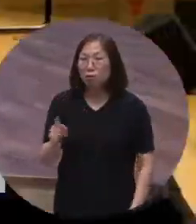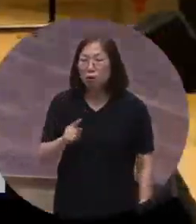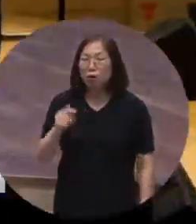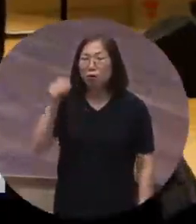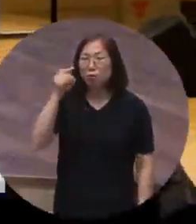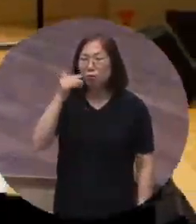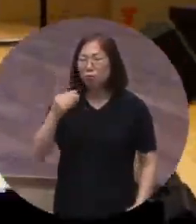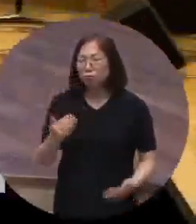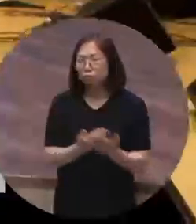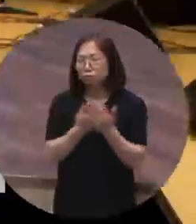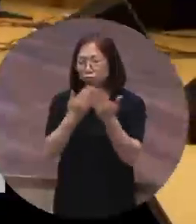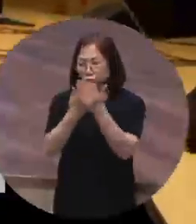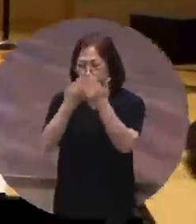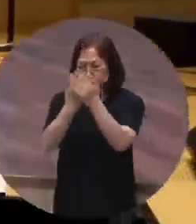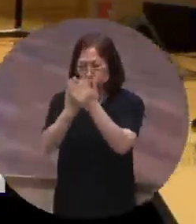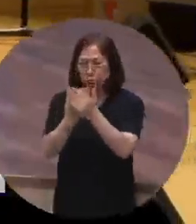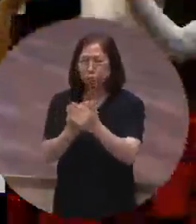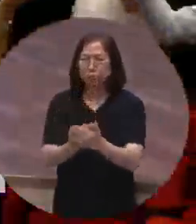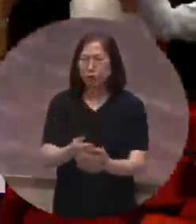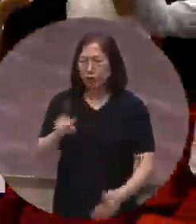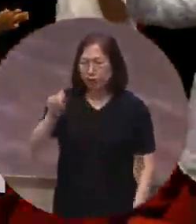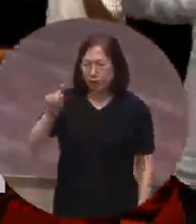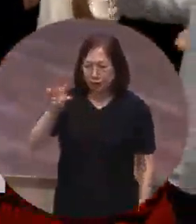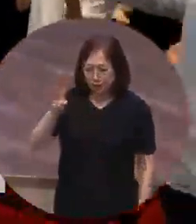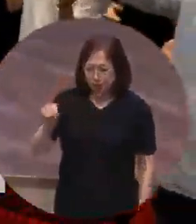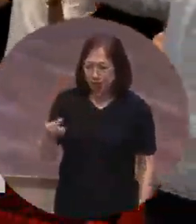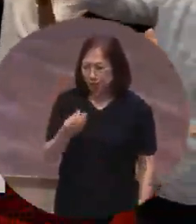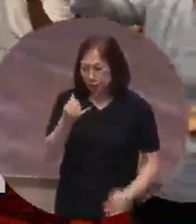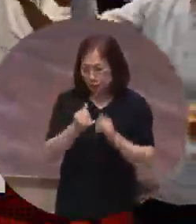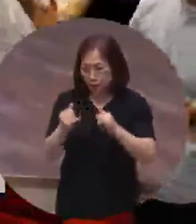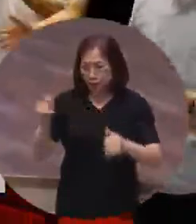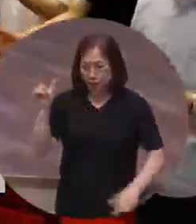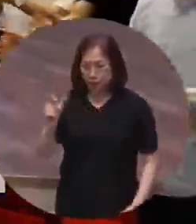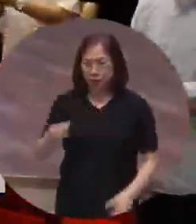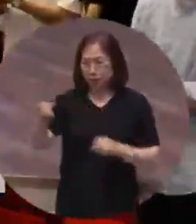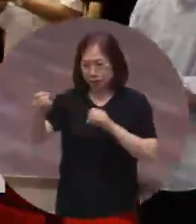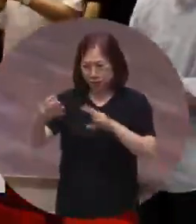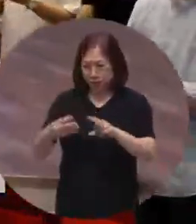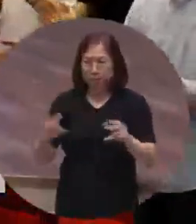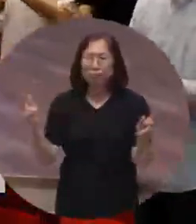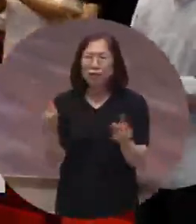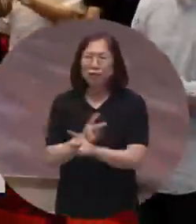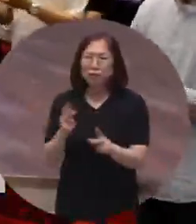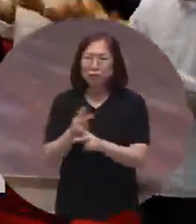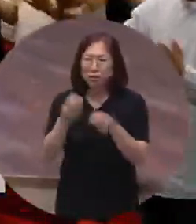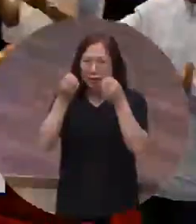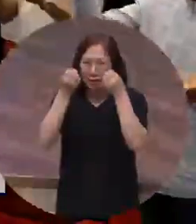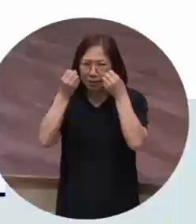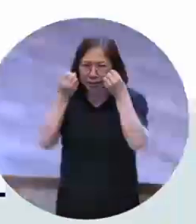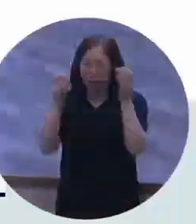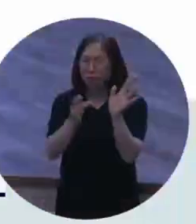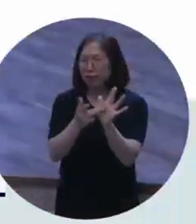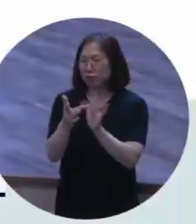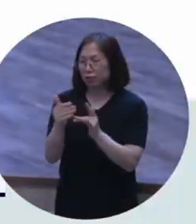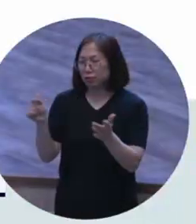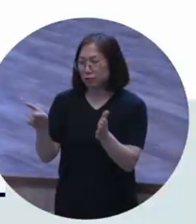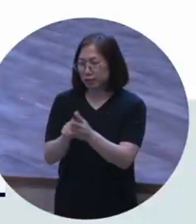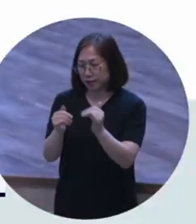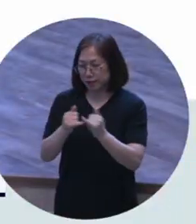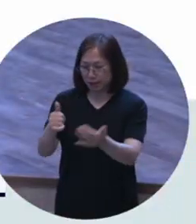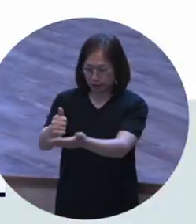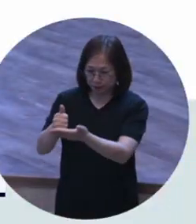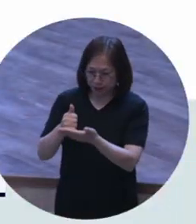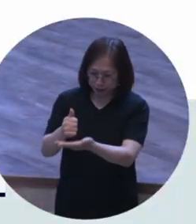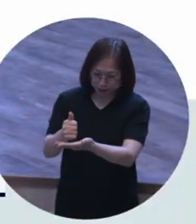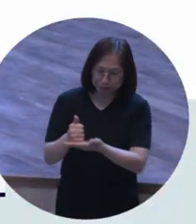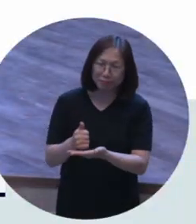10만 성도라는 견고한 응답을 위해 하나님은 코람데오 청년회에 매주 많은 새가족들을 보내주십니다. 코람데오로